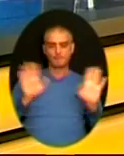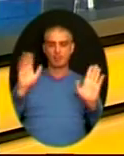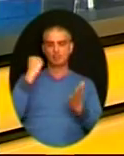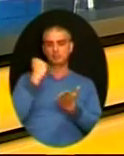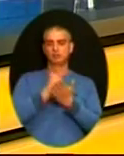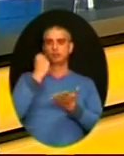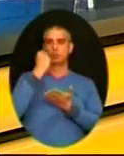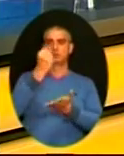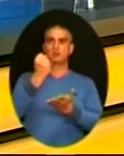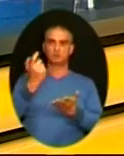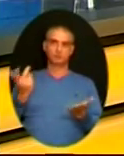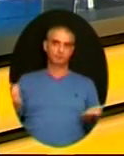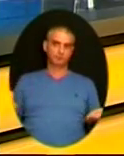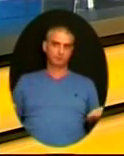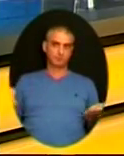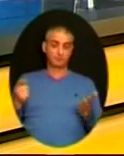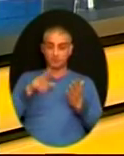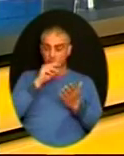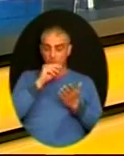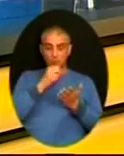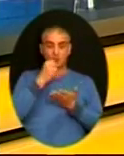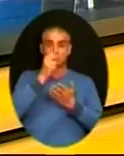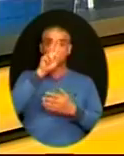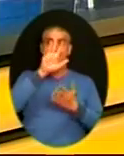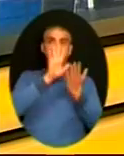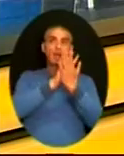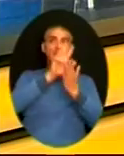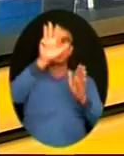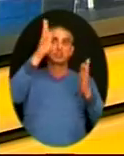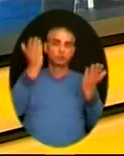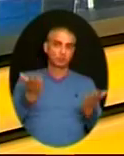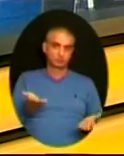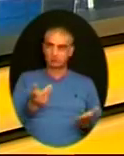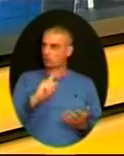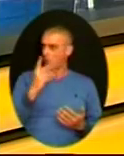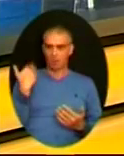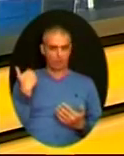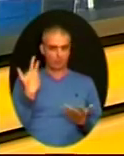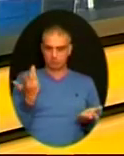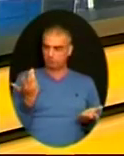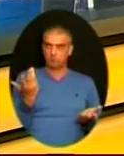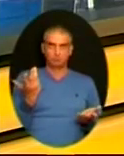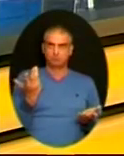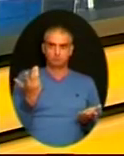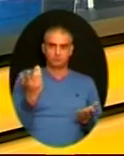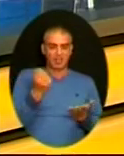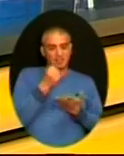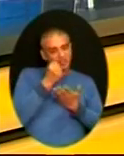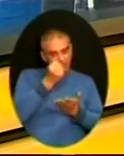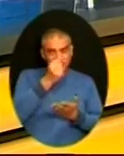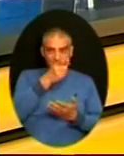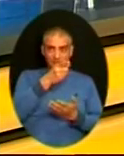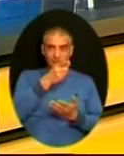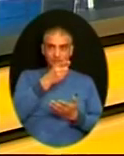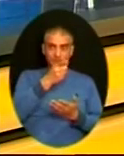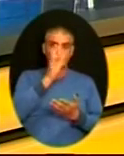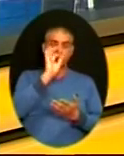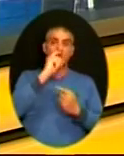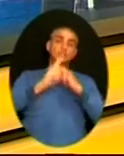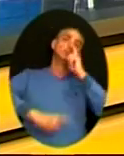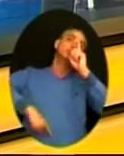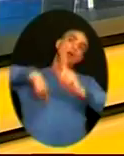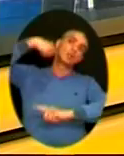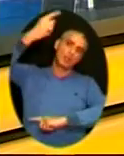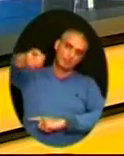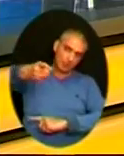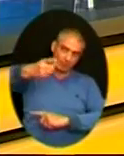אישור התקציב. הרי מדובר על תקציב 2019, לא היה לו עולמים שתקציב לשנה